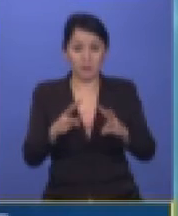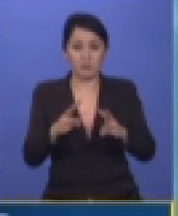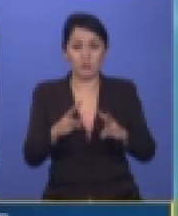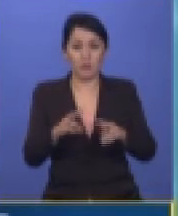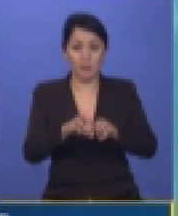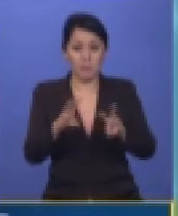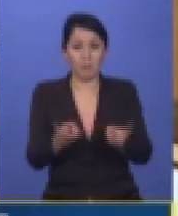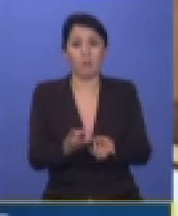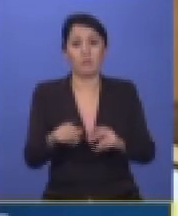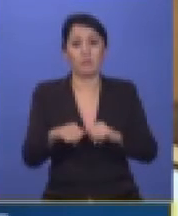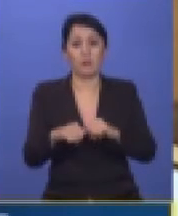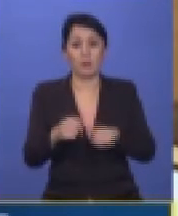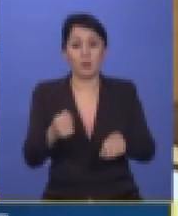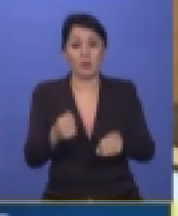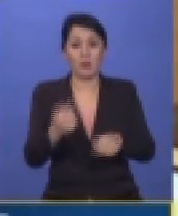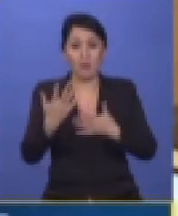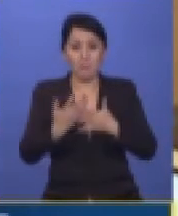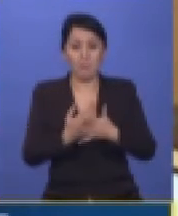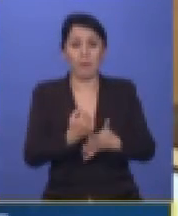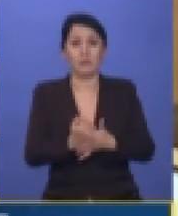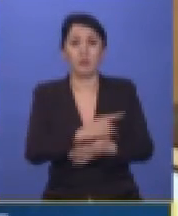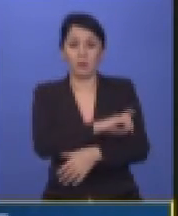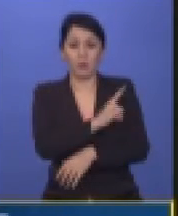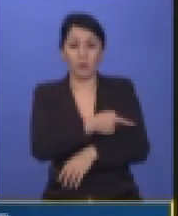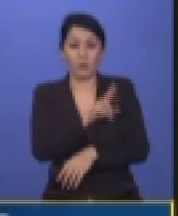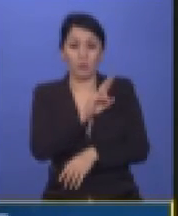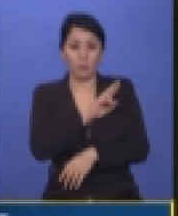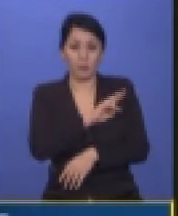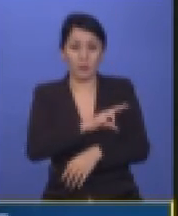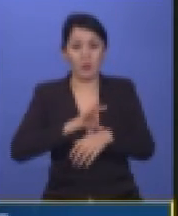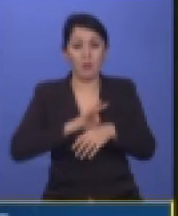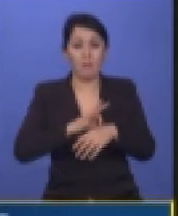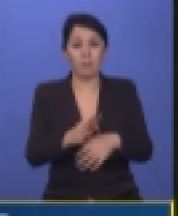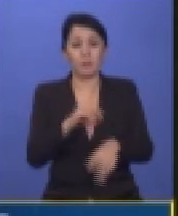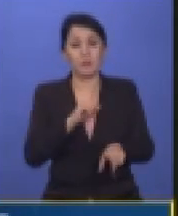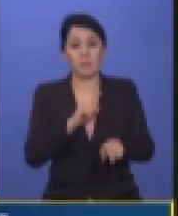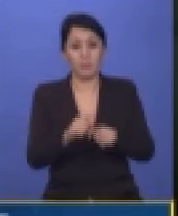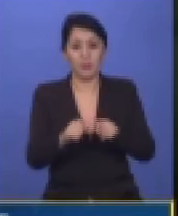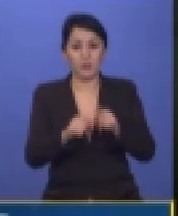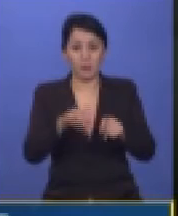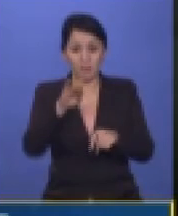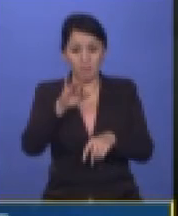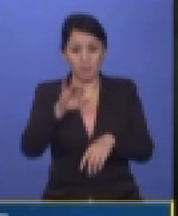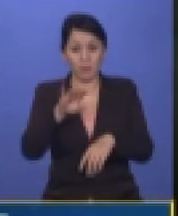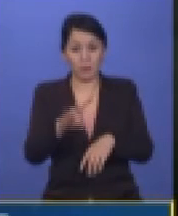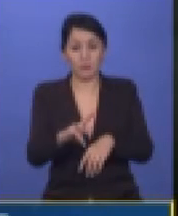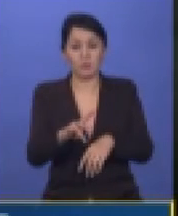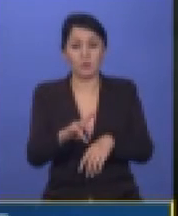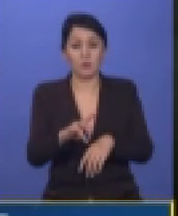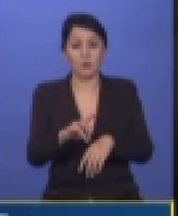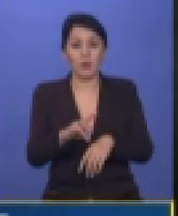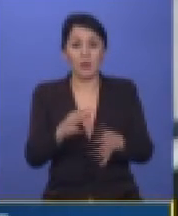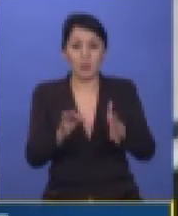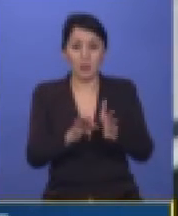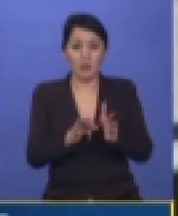неисправности печного отопления. Сейчас спасатели усиливают профилактические меры, проводят рейд по местам продажи пиротехники и жилому сектору. Для